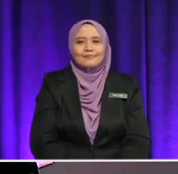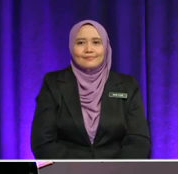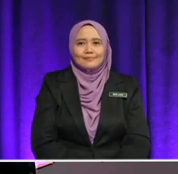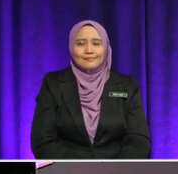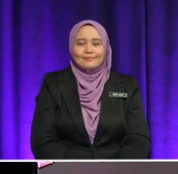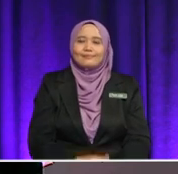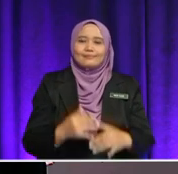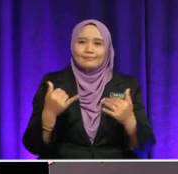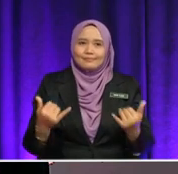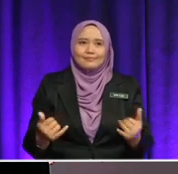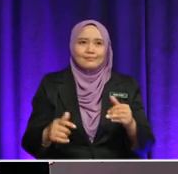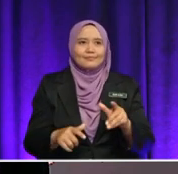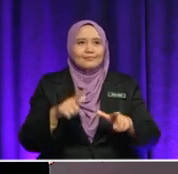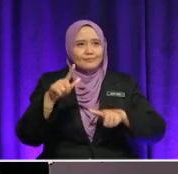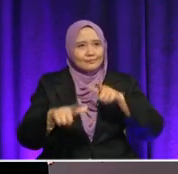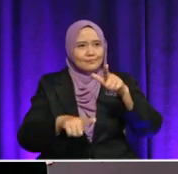keempat